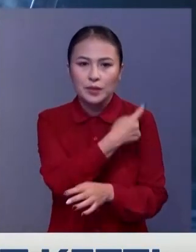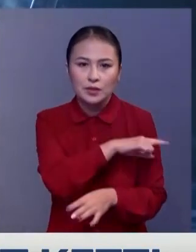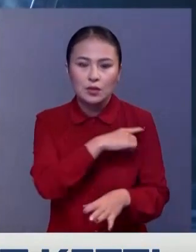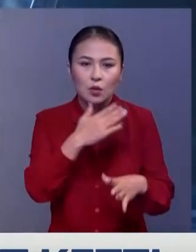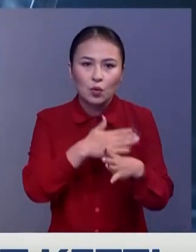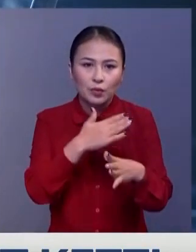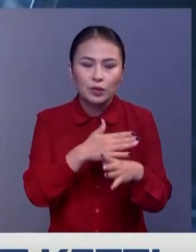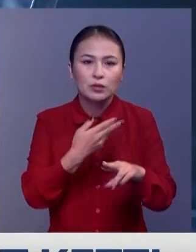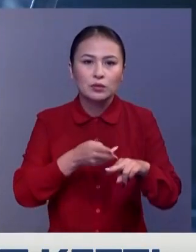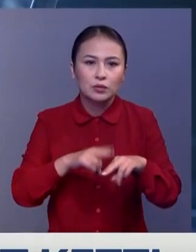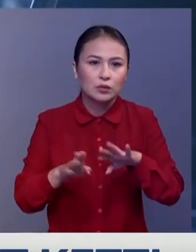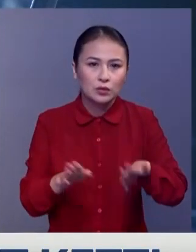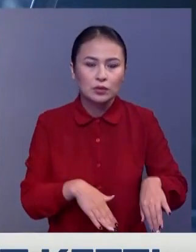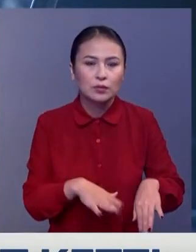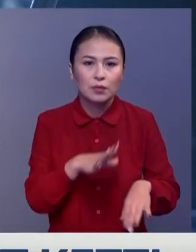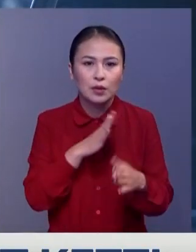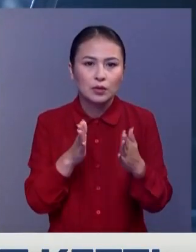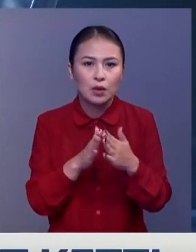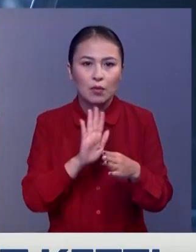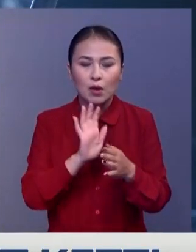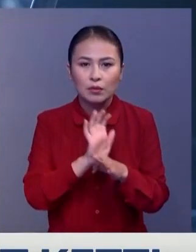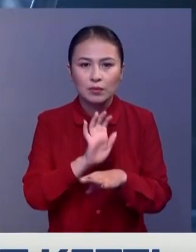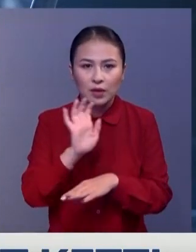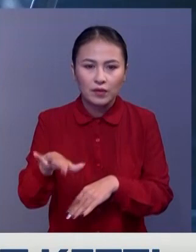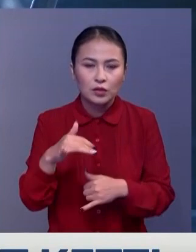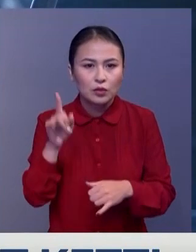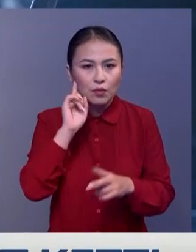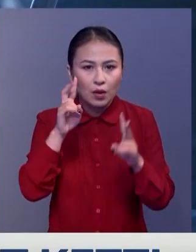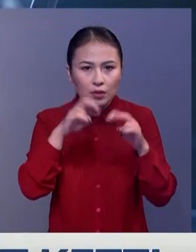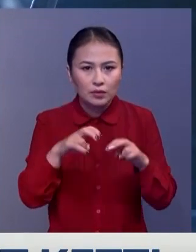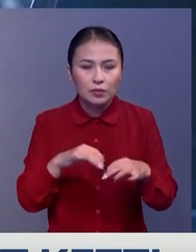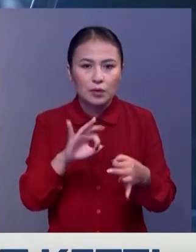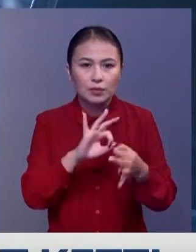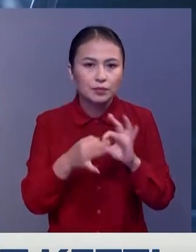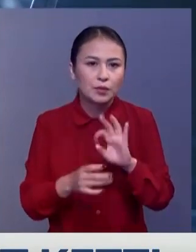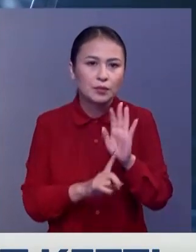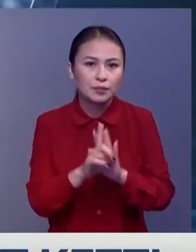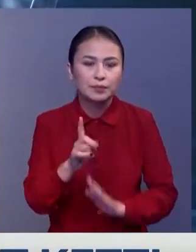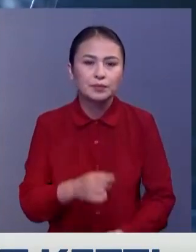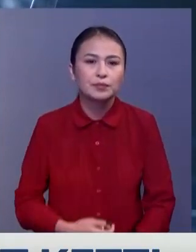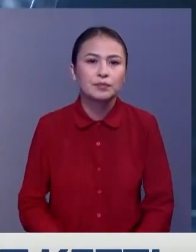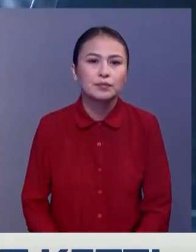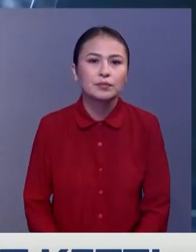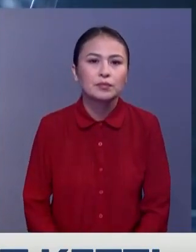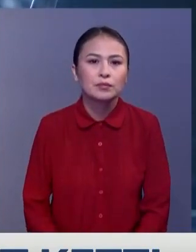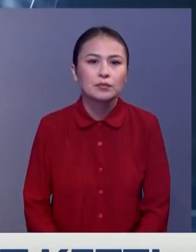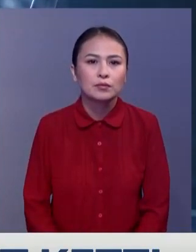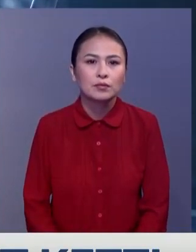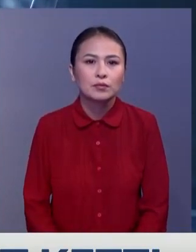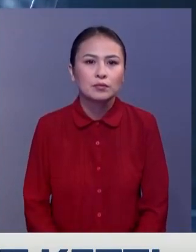көмек көрсетілгеннен кейін үйге жіберілді. Қазіргі уақытта аталған факт бойынша анықтау жұмыстары жүргізілуде. Көп